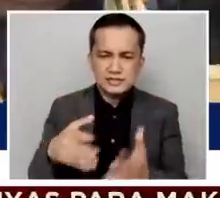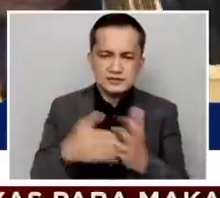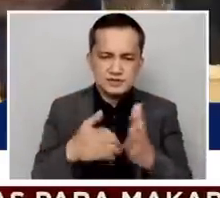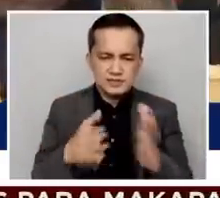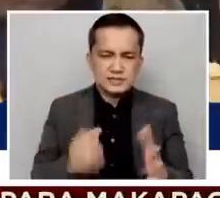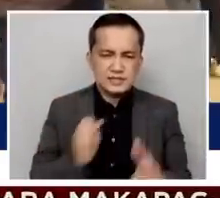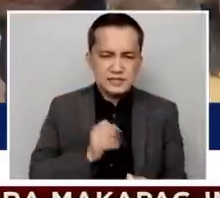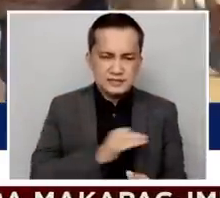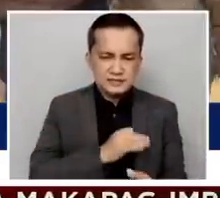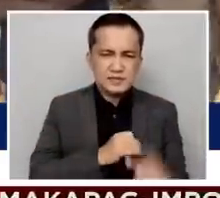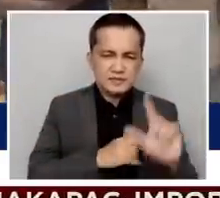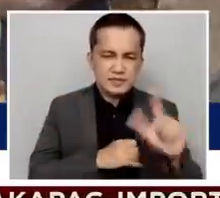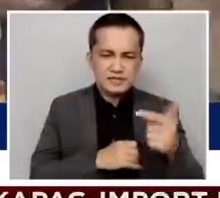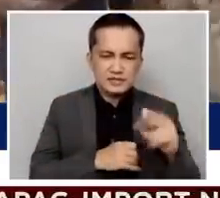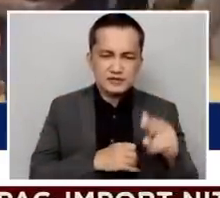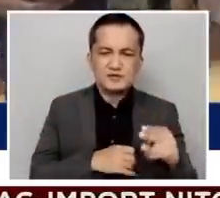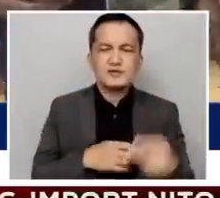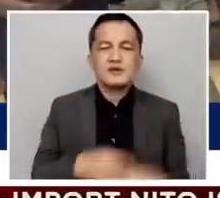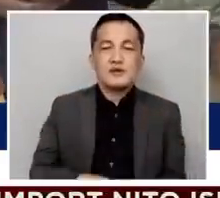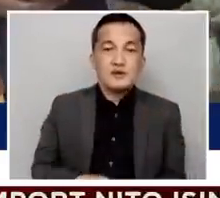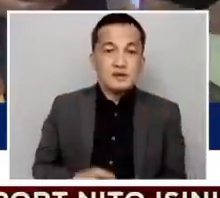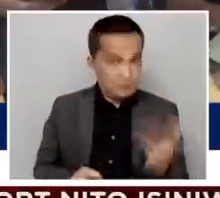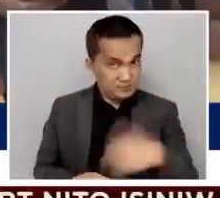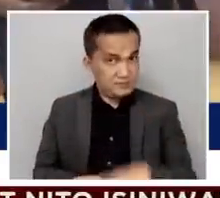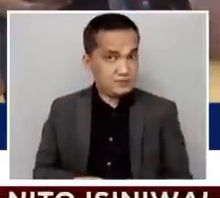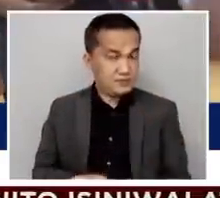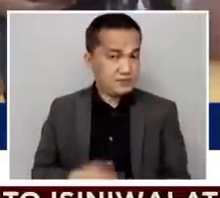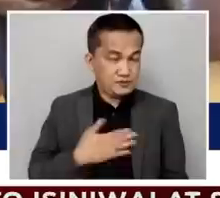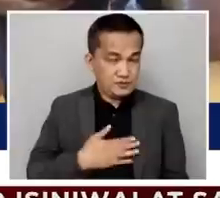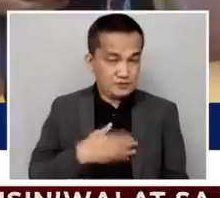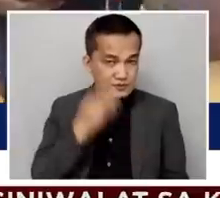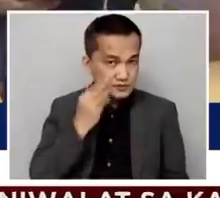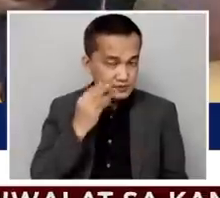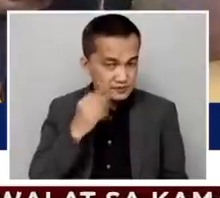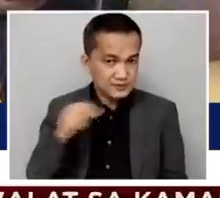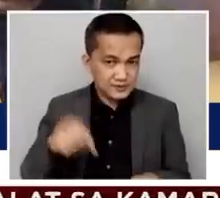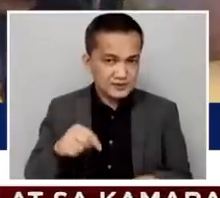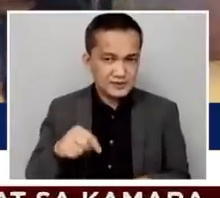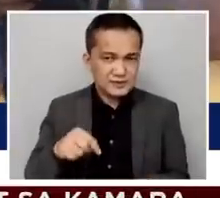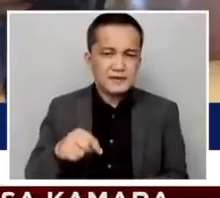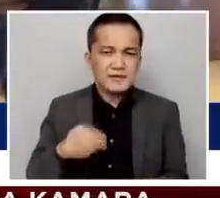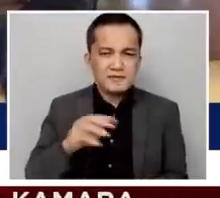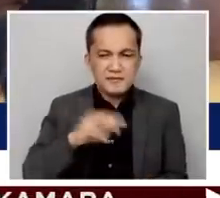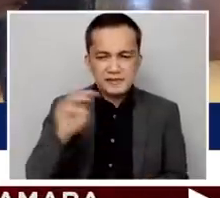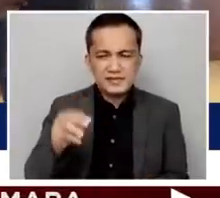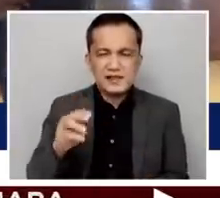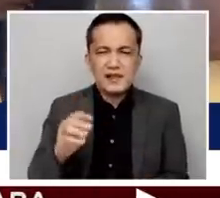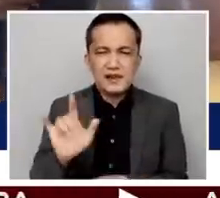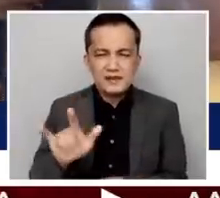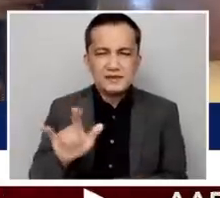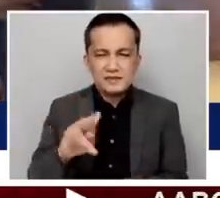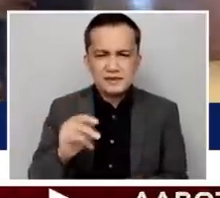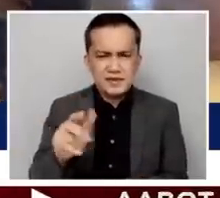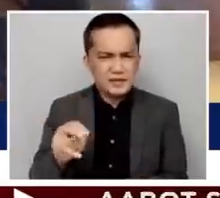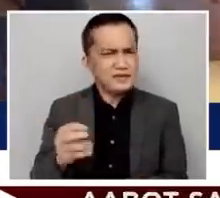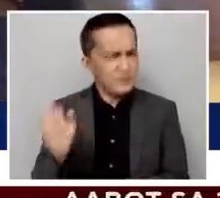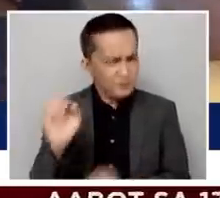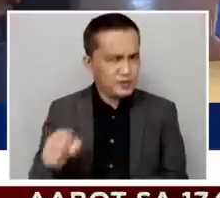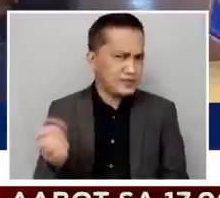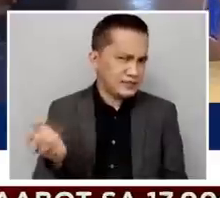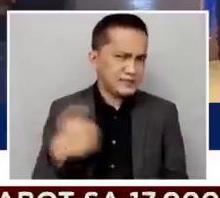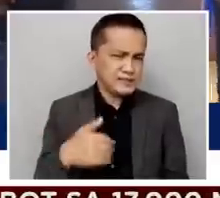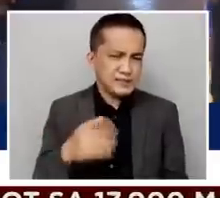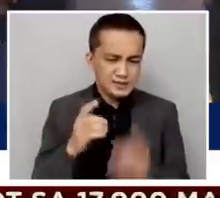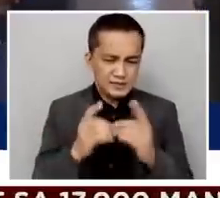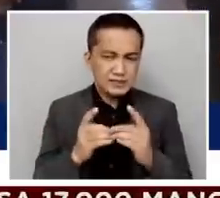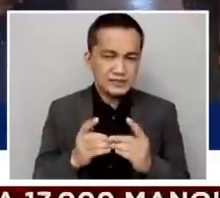lokal na pamahalaan. Sa mga nice po ha, na ma-experience din itong Maynilove sa Mehan Garden, abay pwede pa rin po kayong mag-date